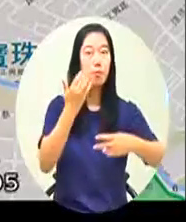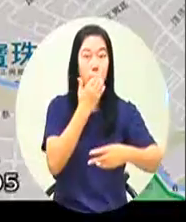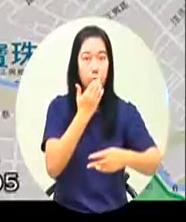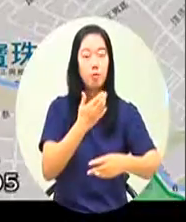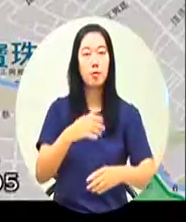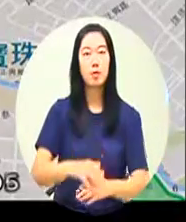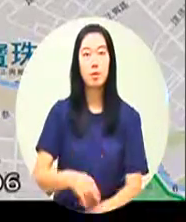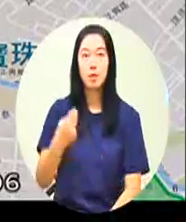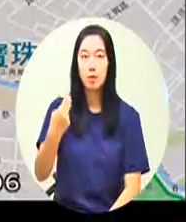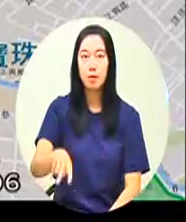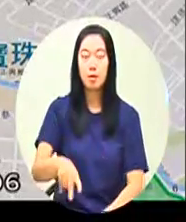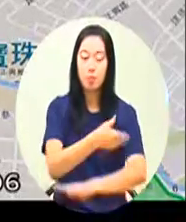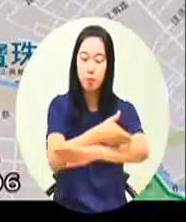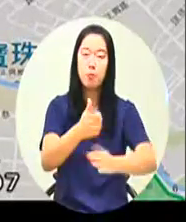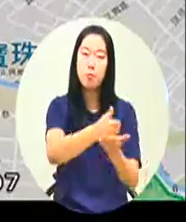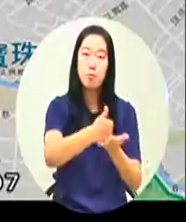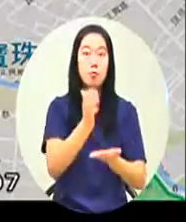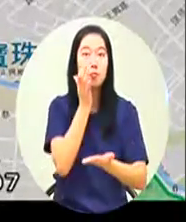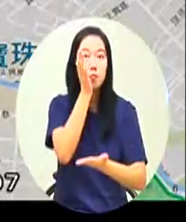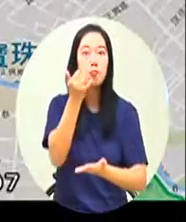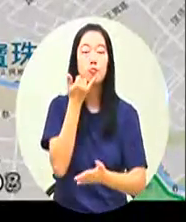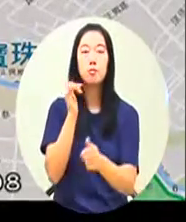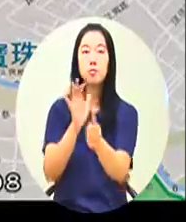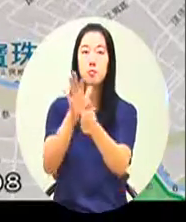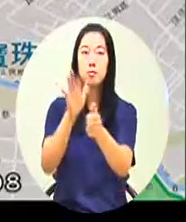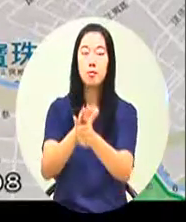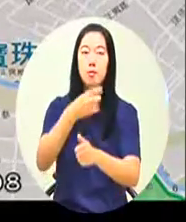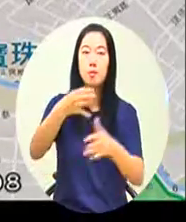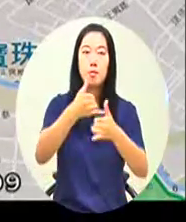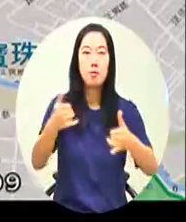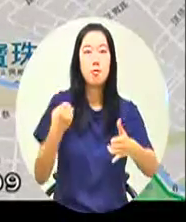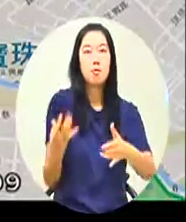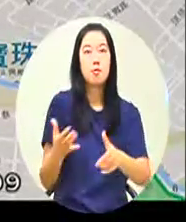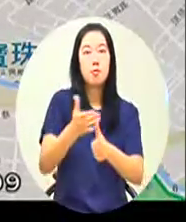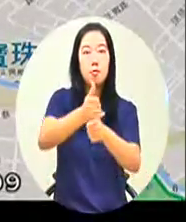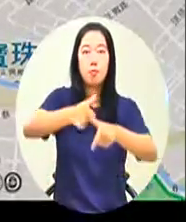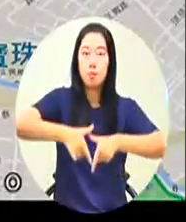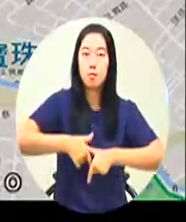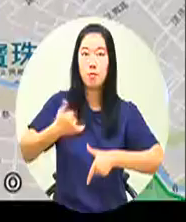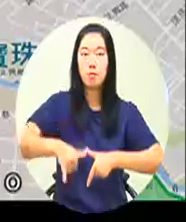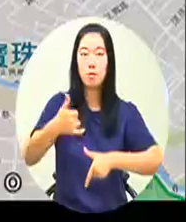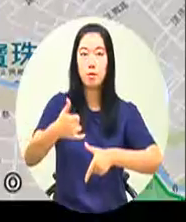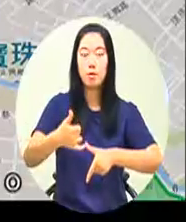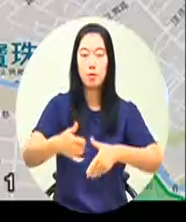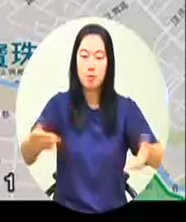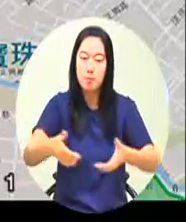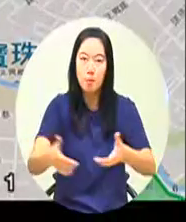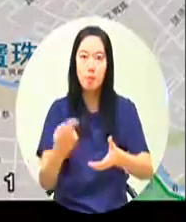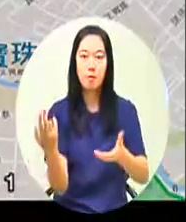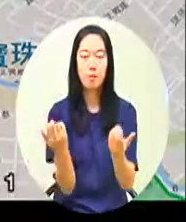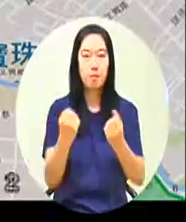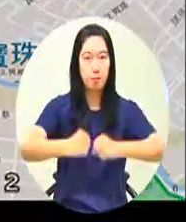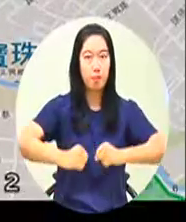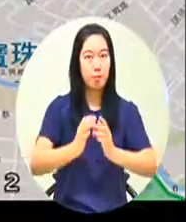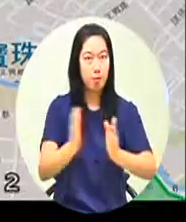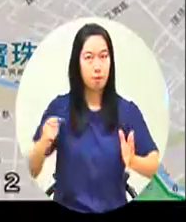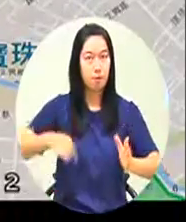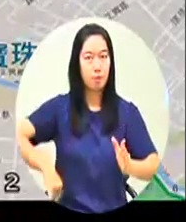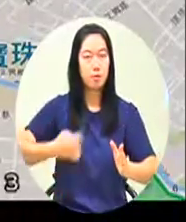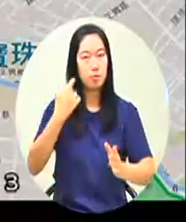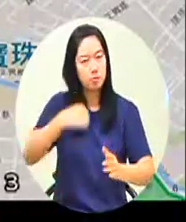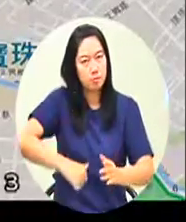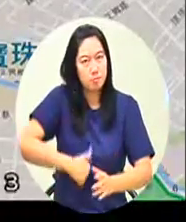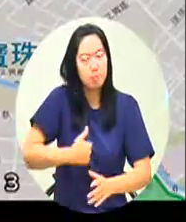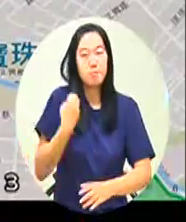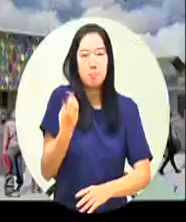量，那么打造呢三明新都心果菜市场扩建与石迁路的打通是时势所趋。